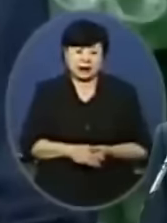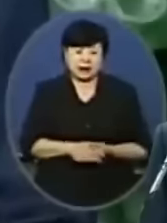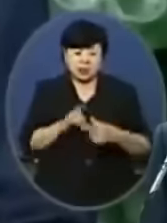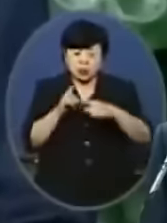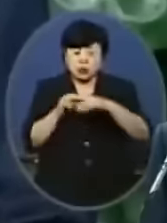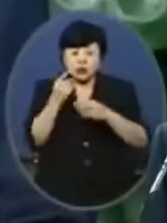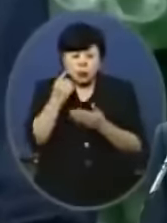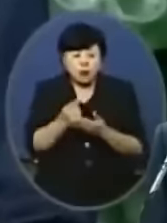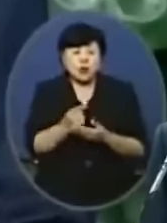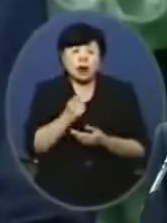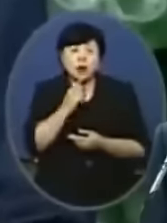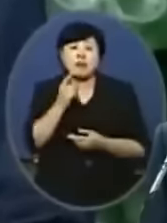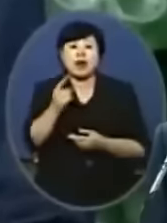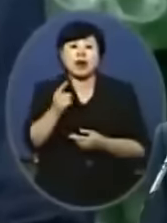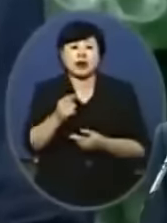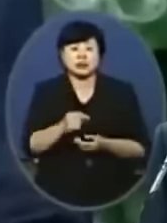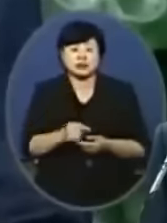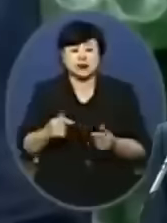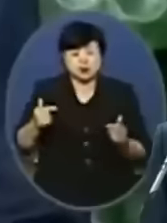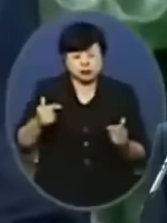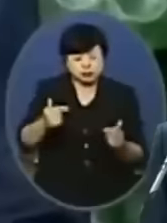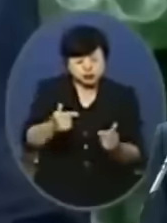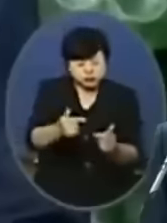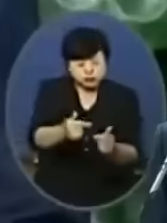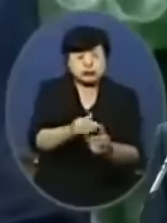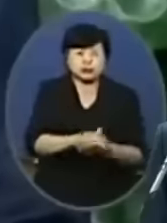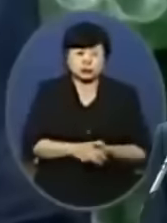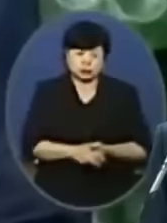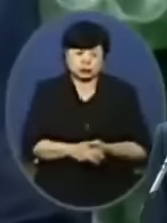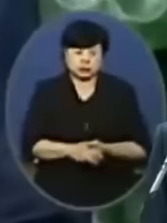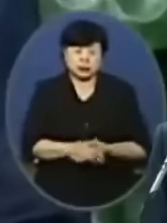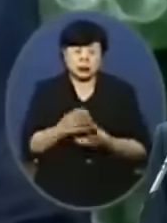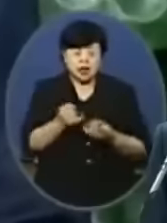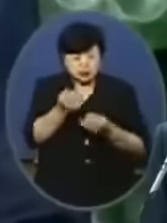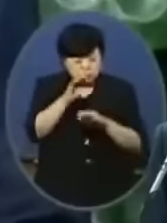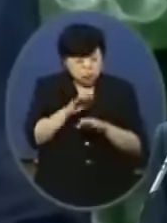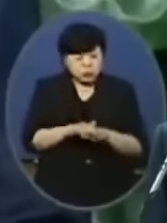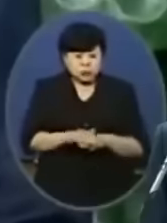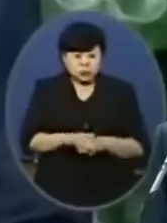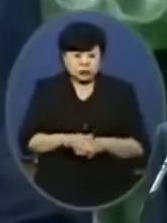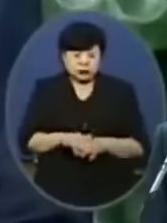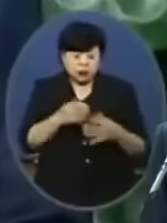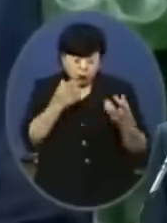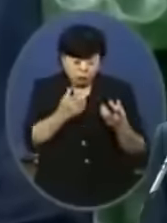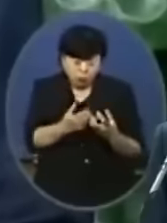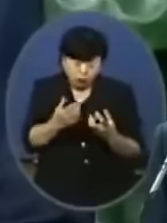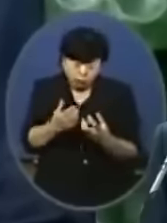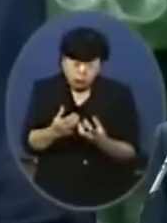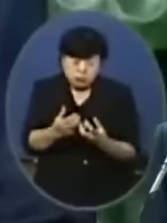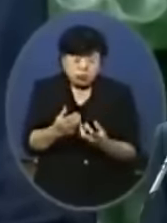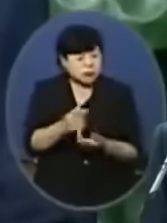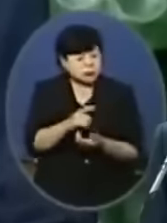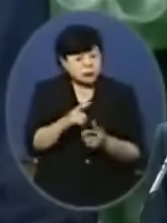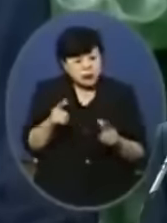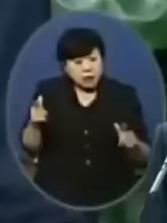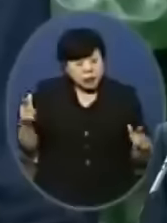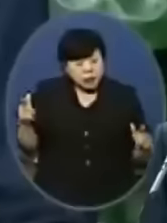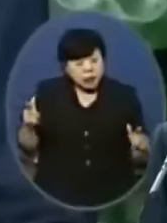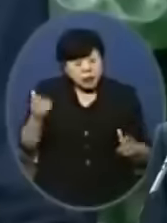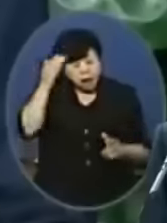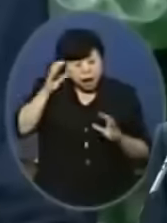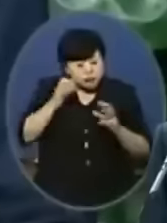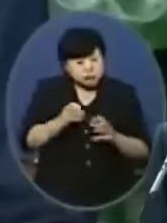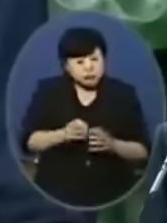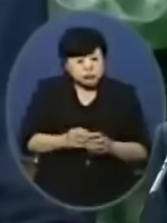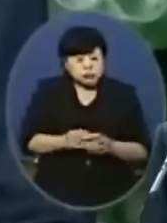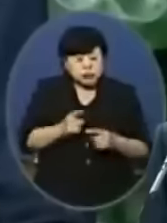교회에 나오는 수가 날로 줄어들고 저렇게 많은 교인이 안 나오는데 어떻게 한국은